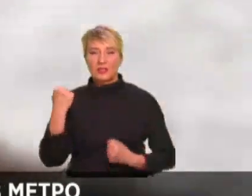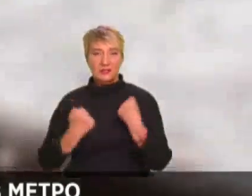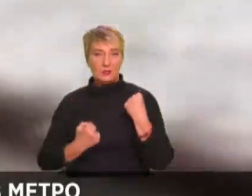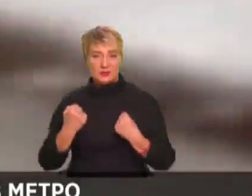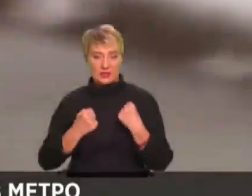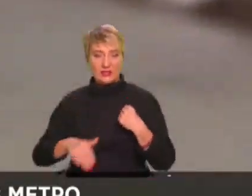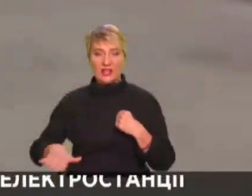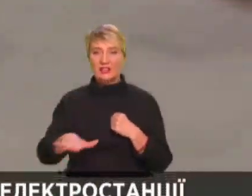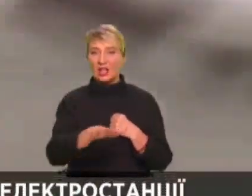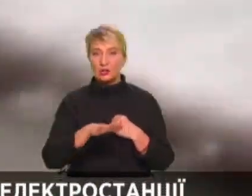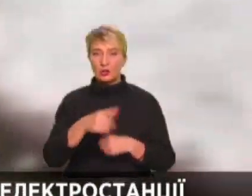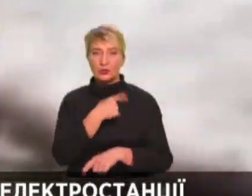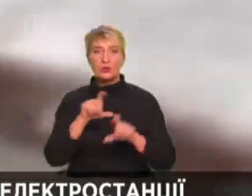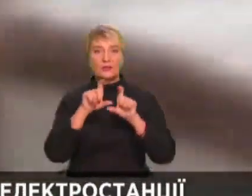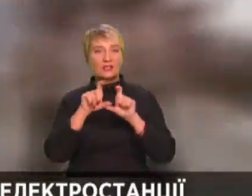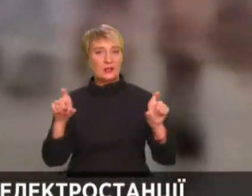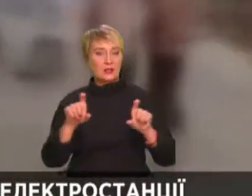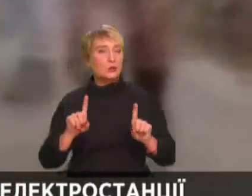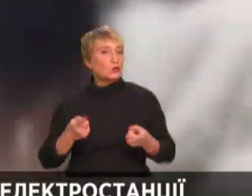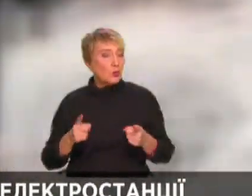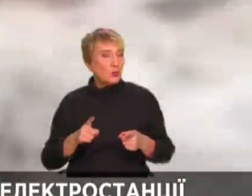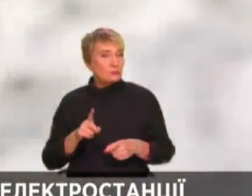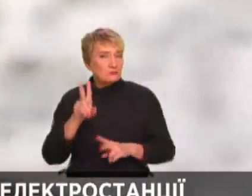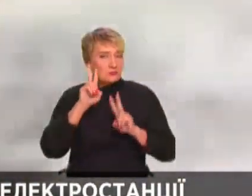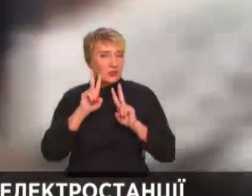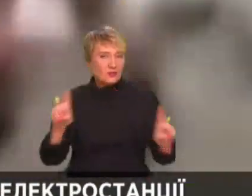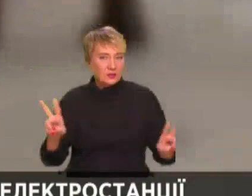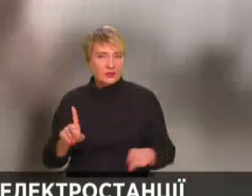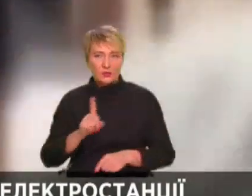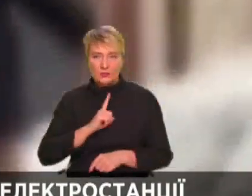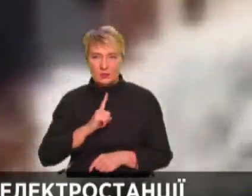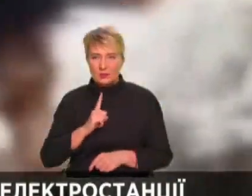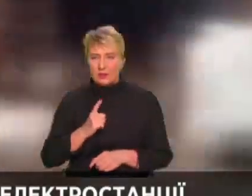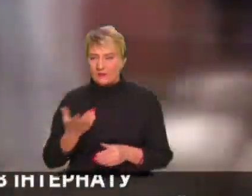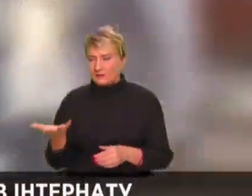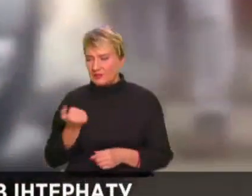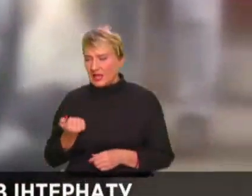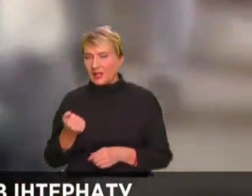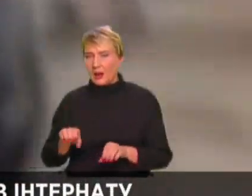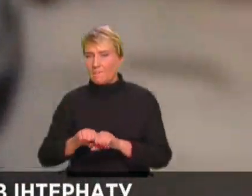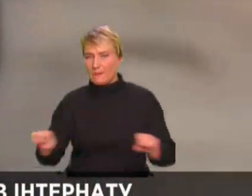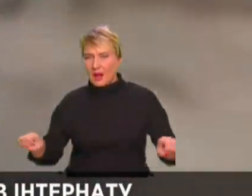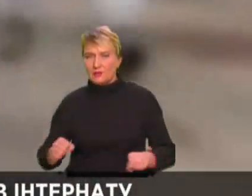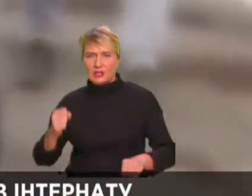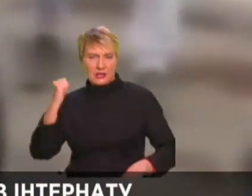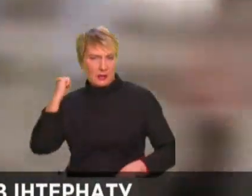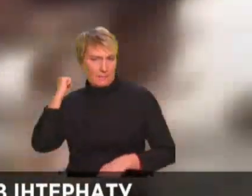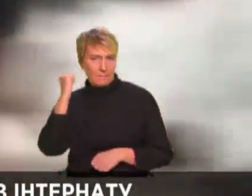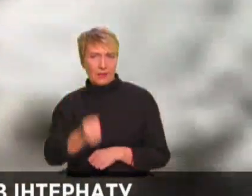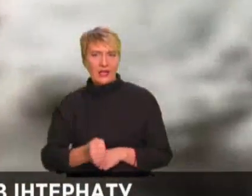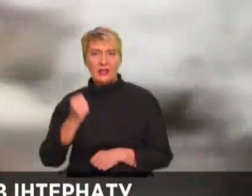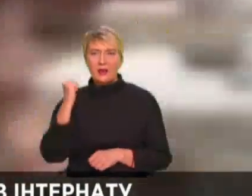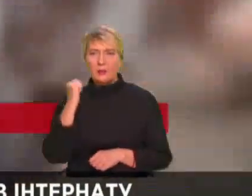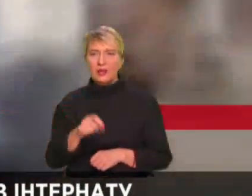Чому? Очевидцям невідомо. Сторож навіть вхопився за палицю і почав бити чоловіка. На відео, що виклали, він каже, що